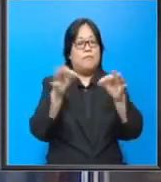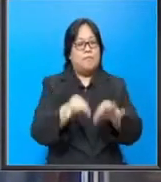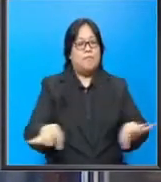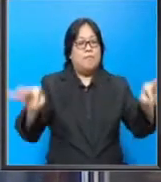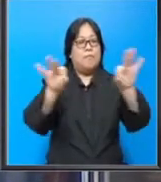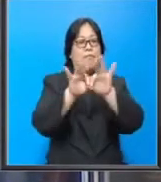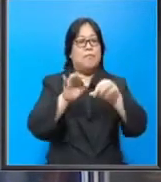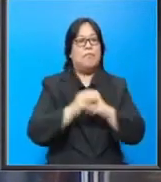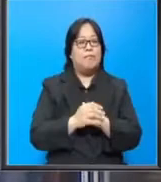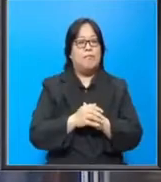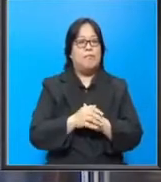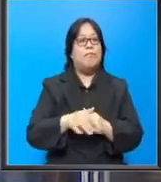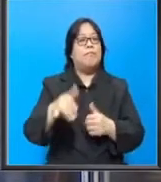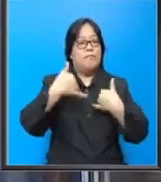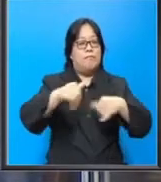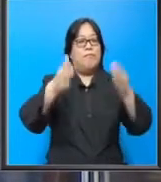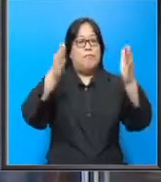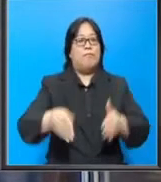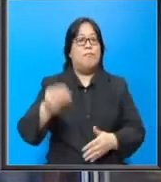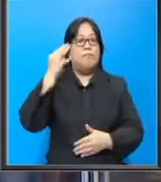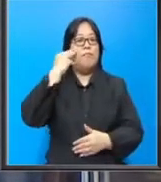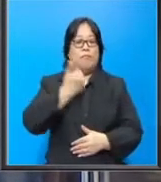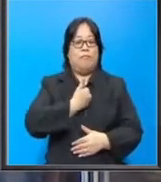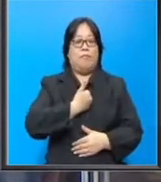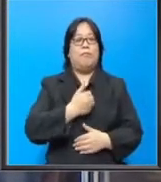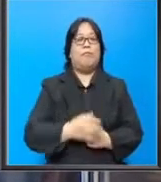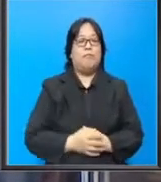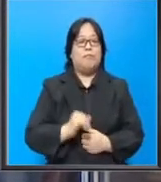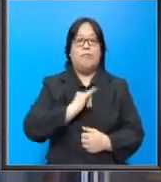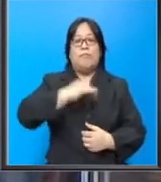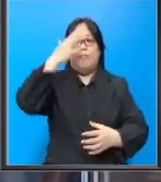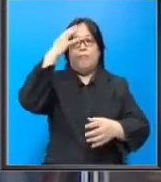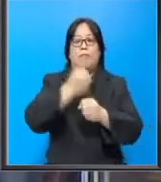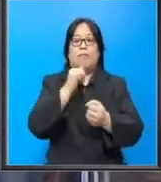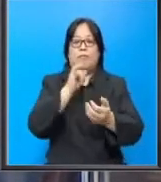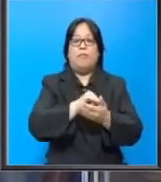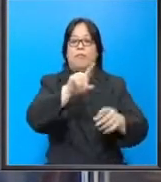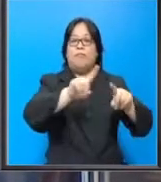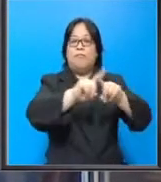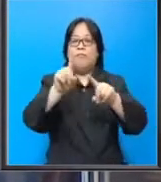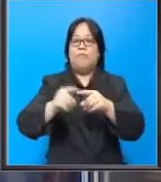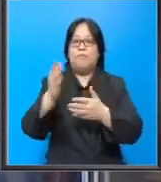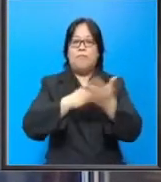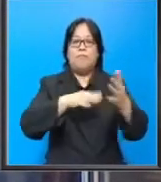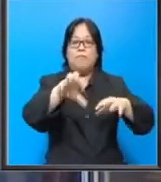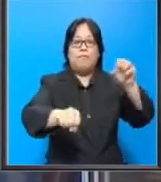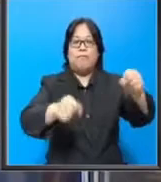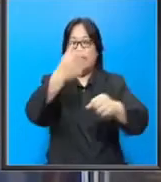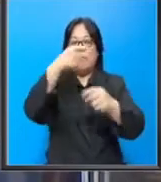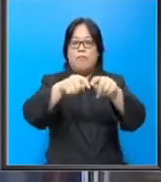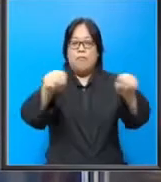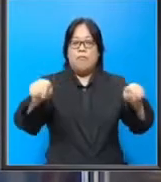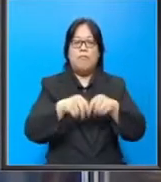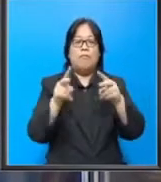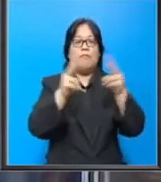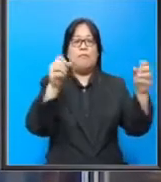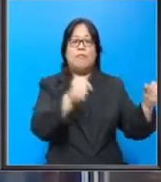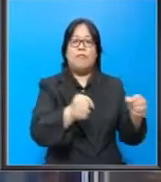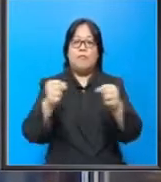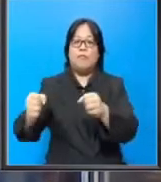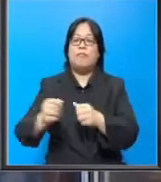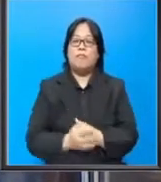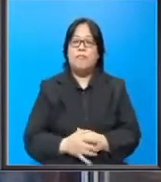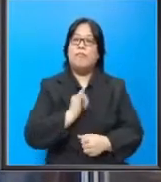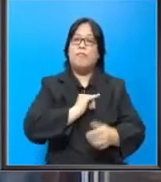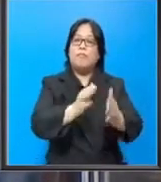bernilai yang kebanyakan masih dimiliki orang oleh orang Melayu saya kiri hanya menjadi rebutan pelbagai pihak karena kedudukannya yang sangat strategi